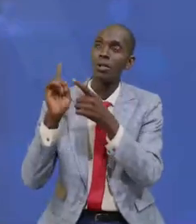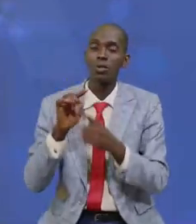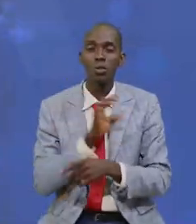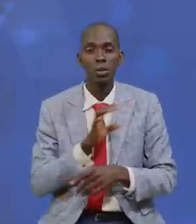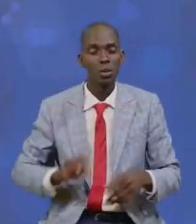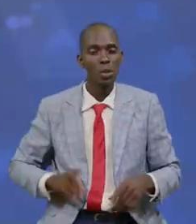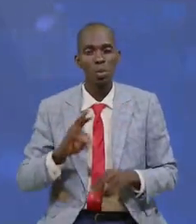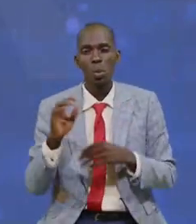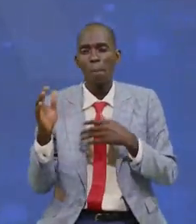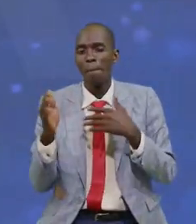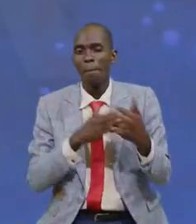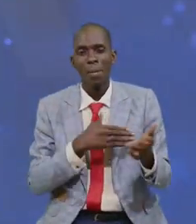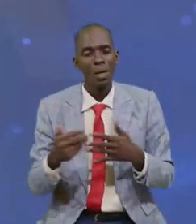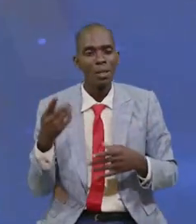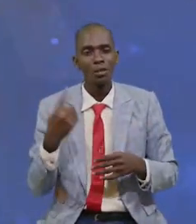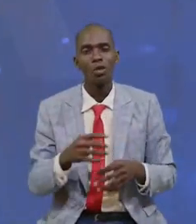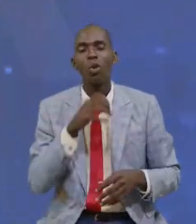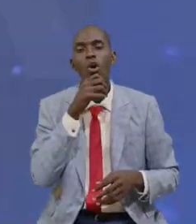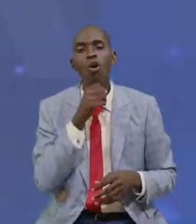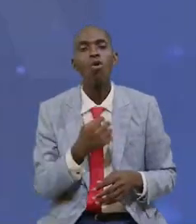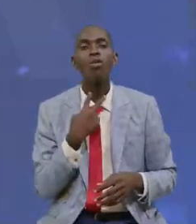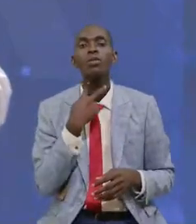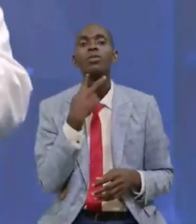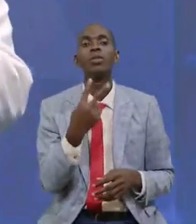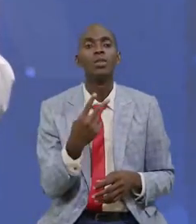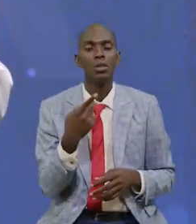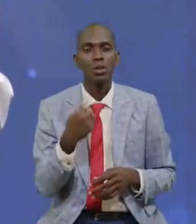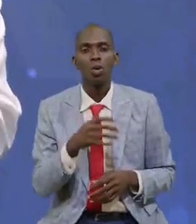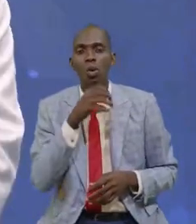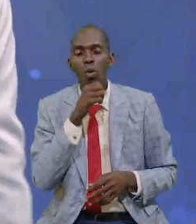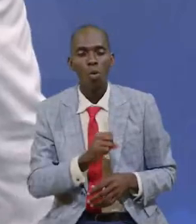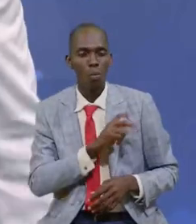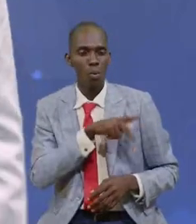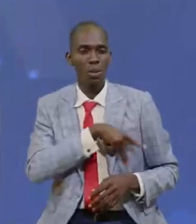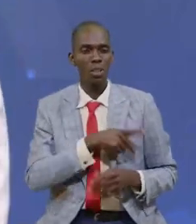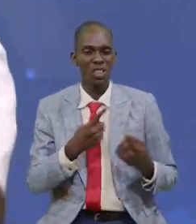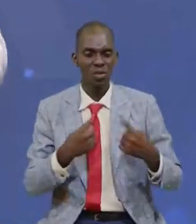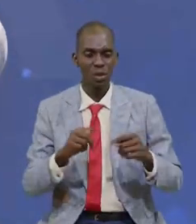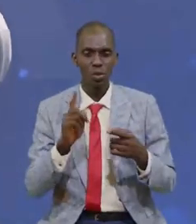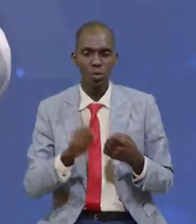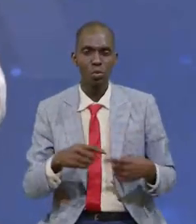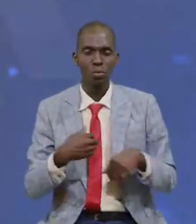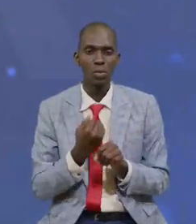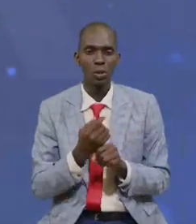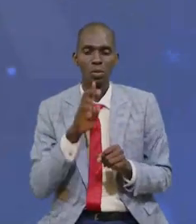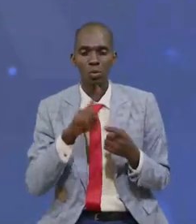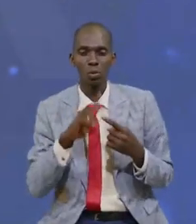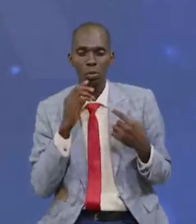que soit l'ancienne voix, l'ancienne personnalité, avec ces menaces-là,